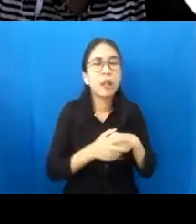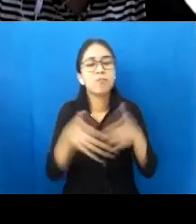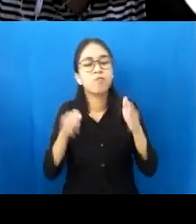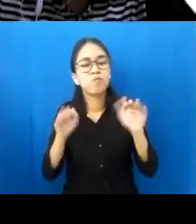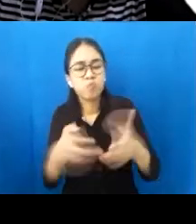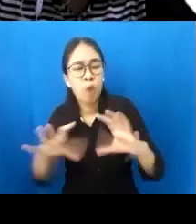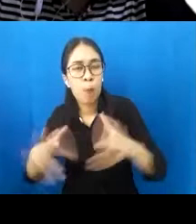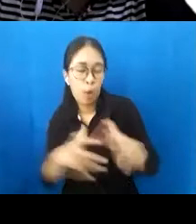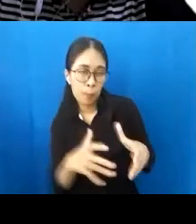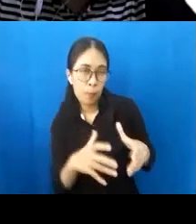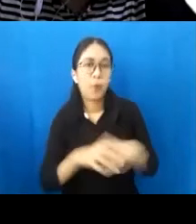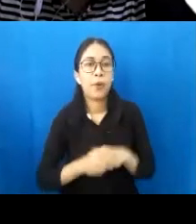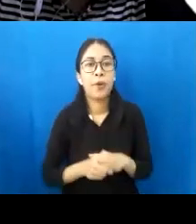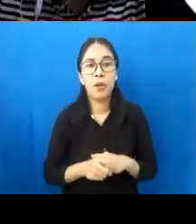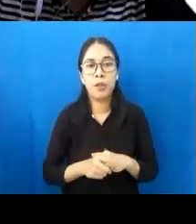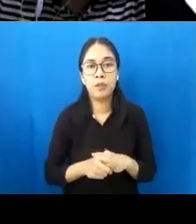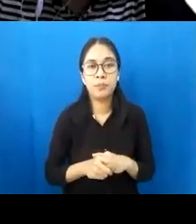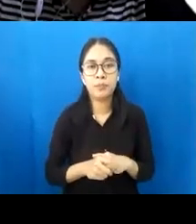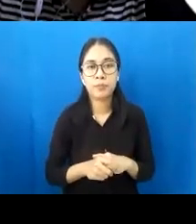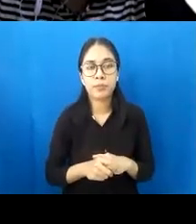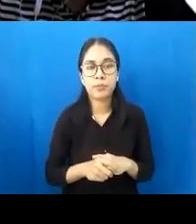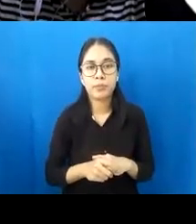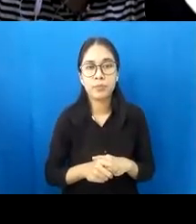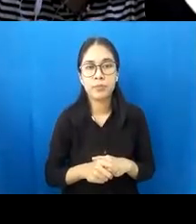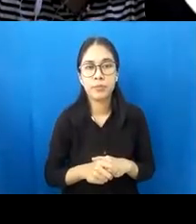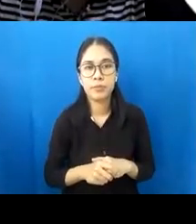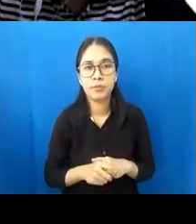ya, kemudian juga